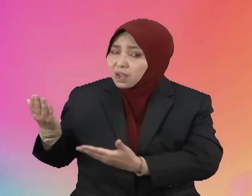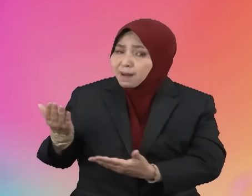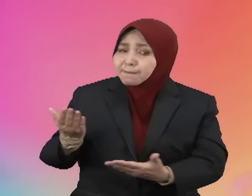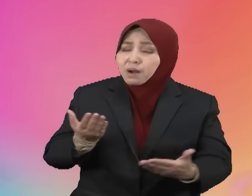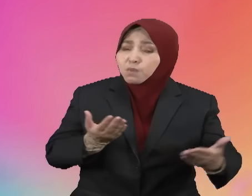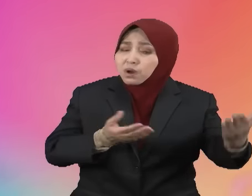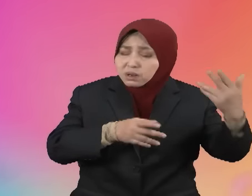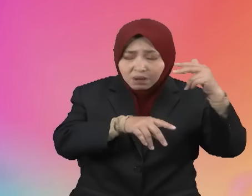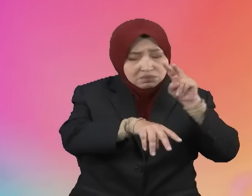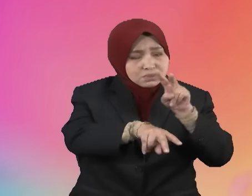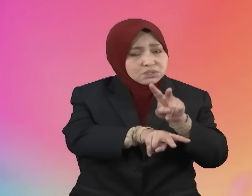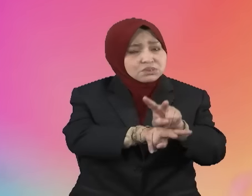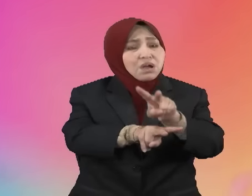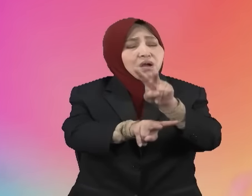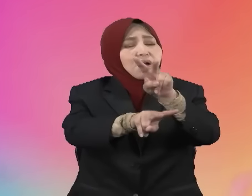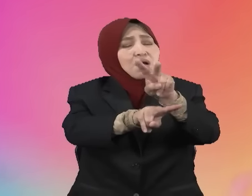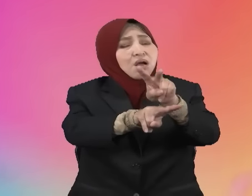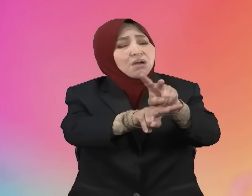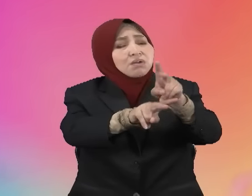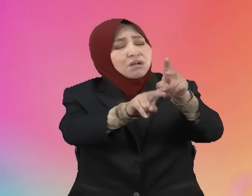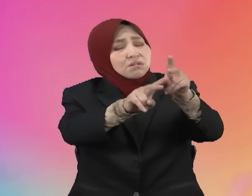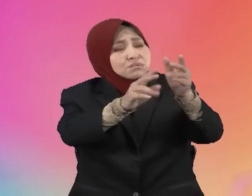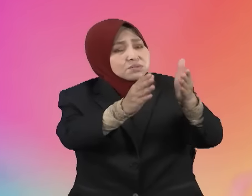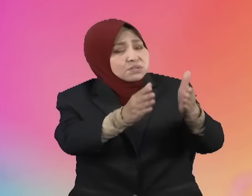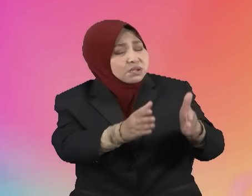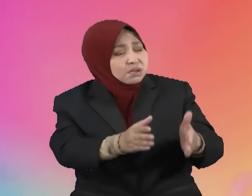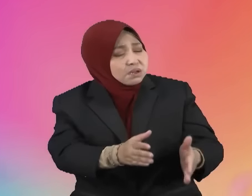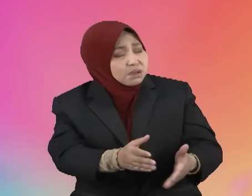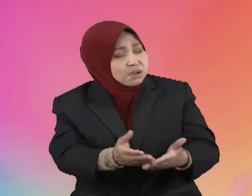هلما شهداء